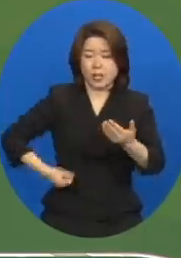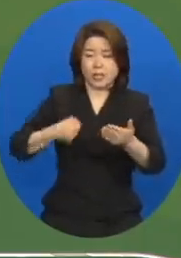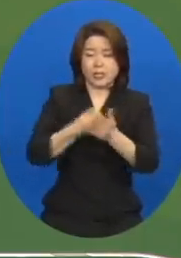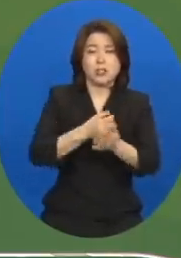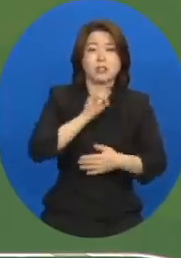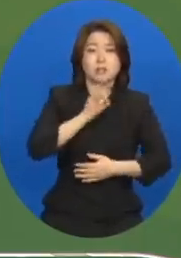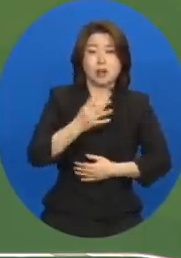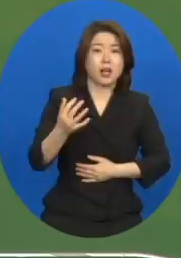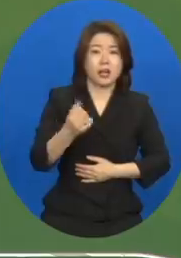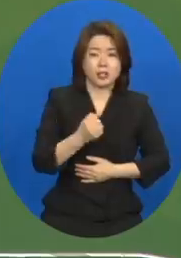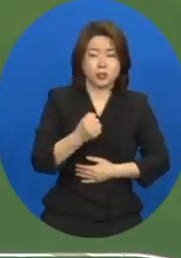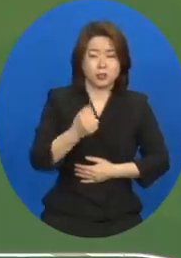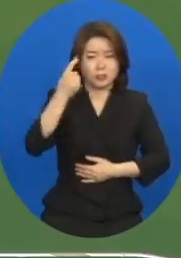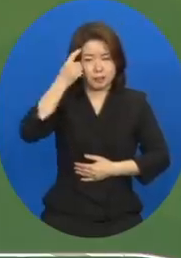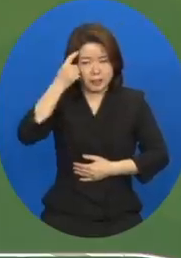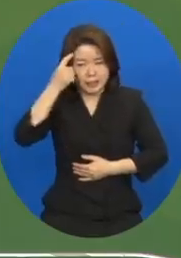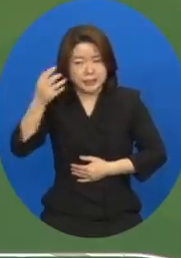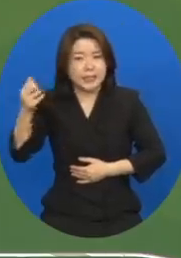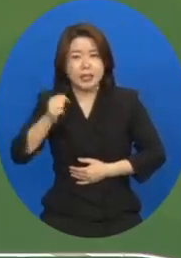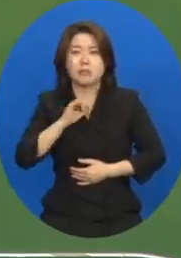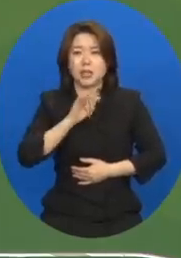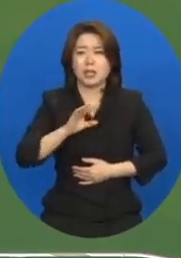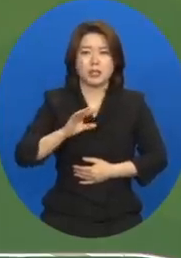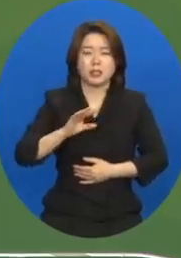가지고 의지만 가지고